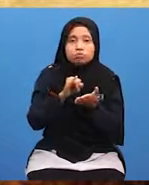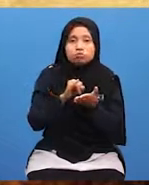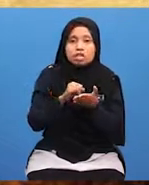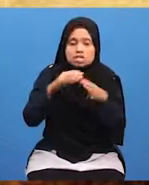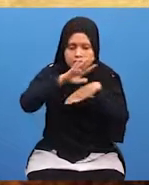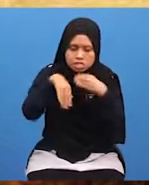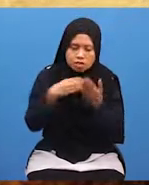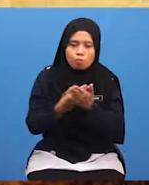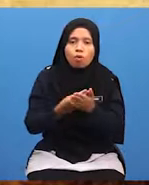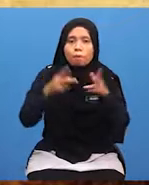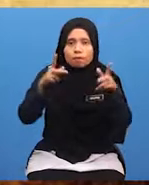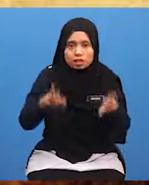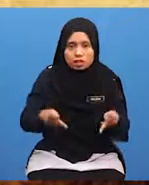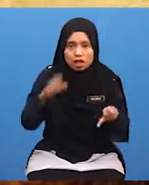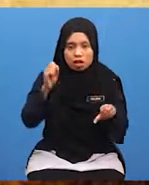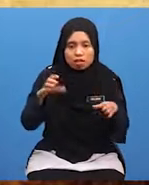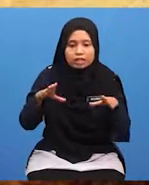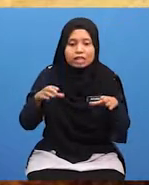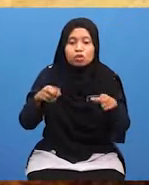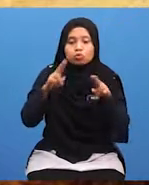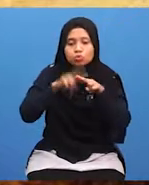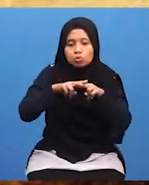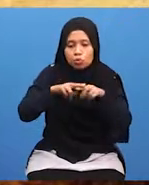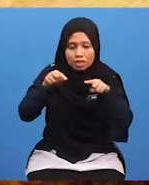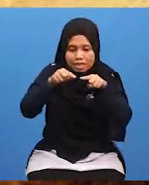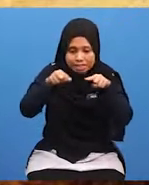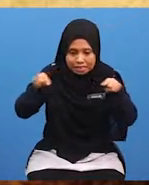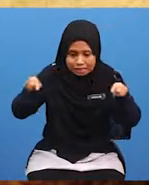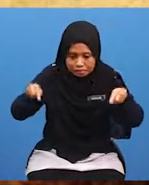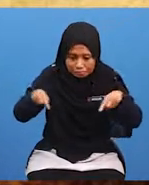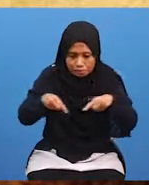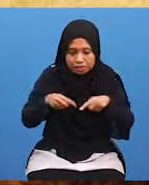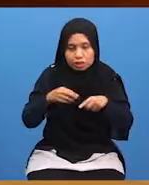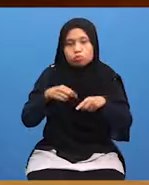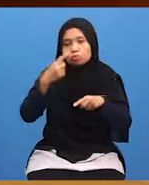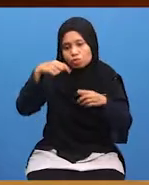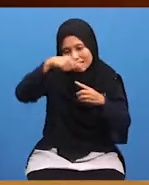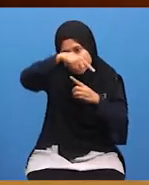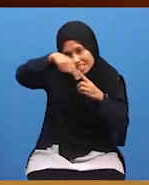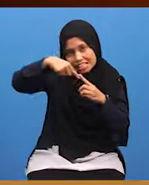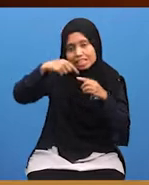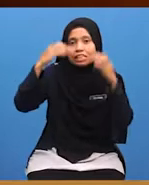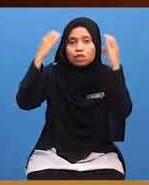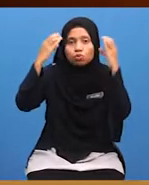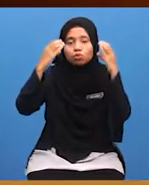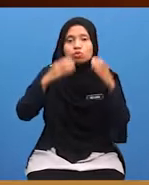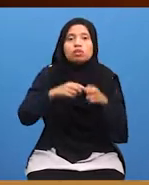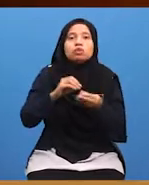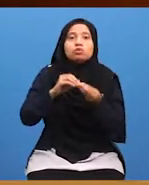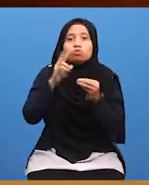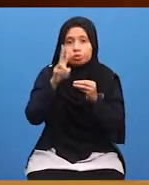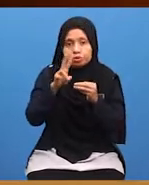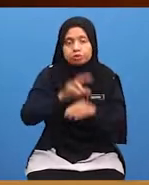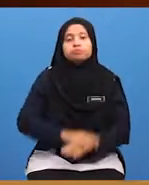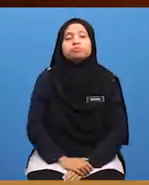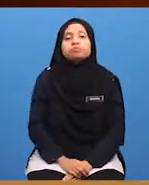semua pelajar akan duduk secara semi bulatan mengelilingi guru mereka. Institusi yang kedua yang memainkan peranan